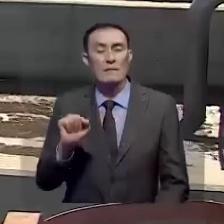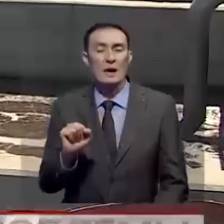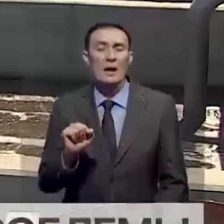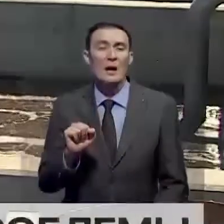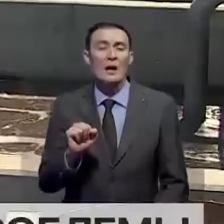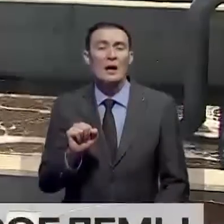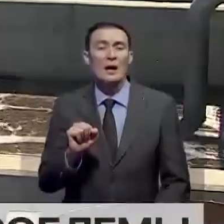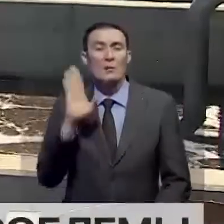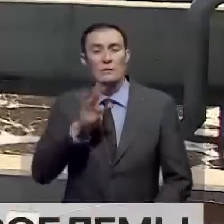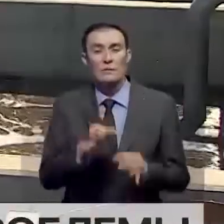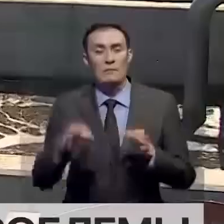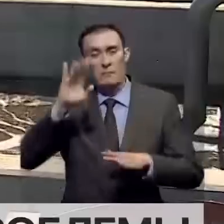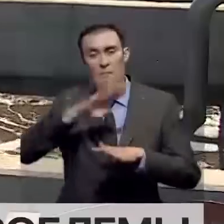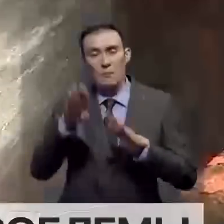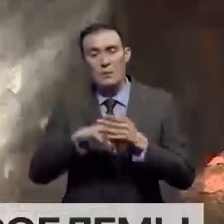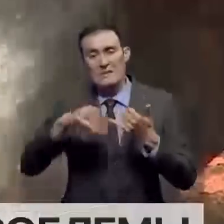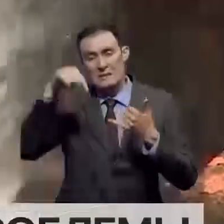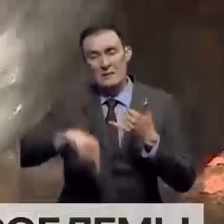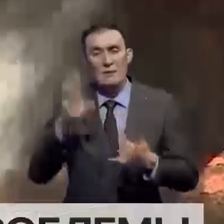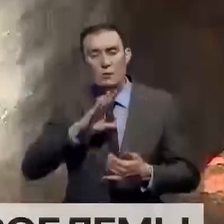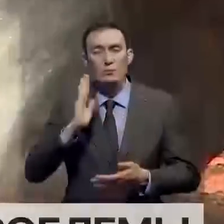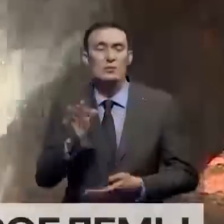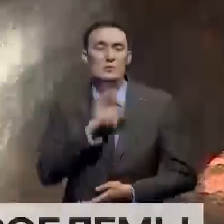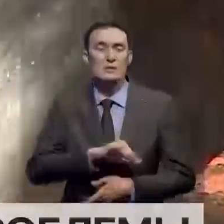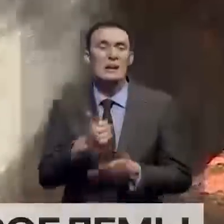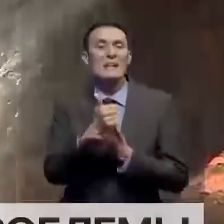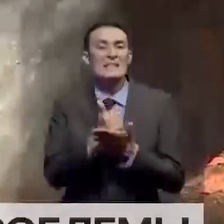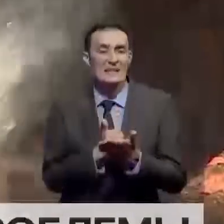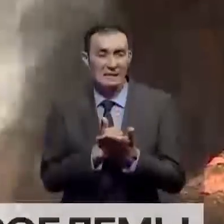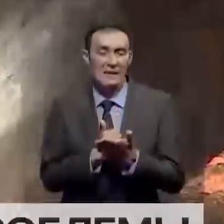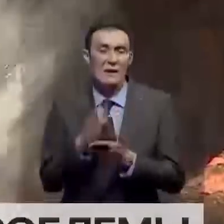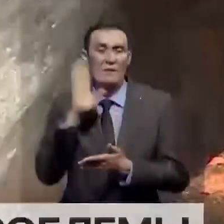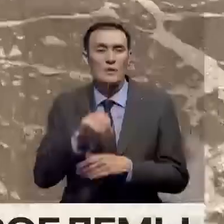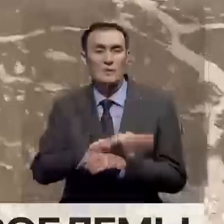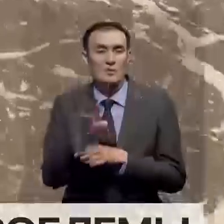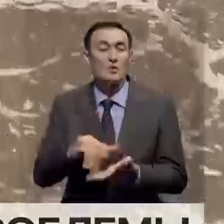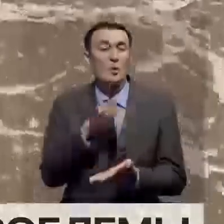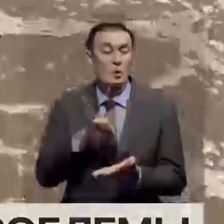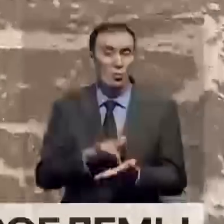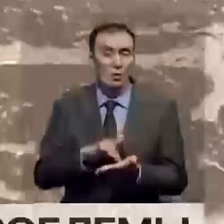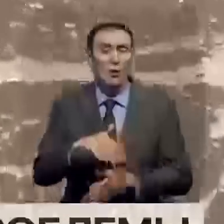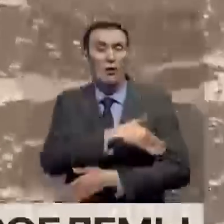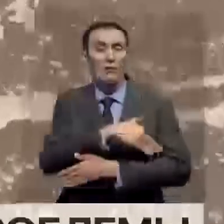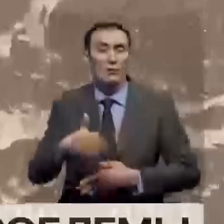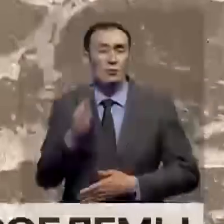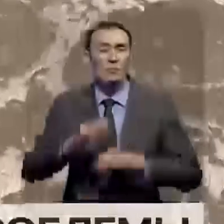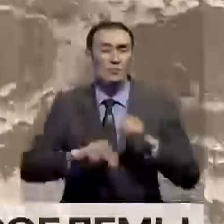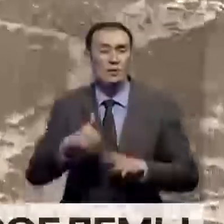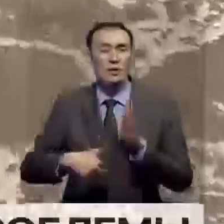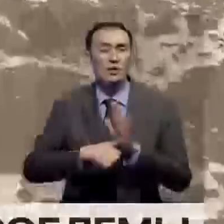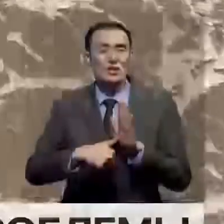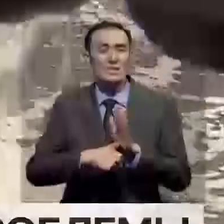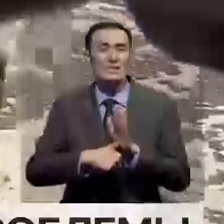Нуринское месторождение в подземных водах планируют использовать как резервный источник водоснабжения города. Вдоль него